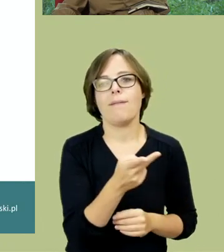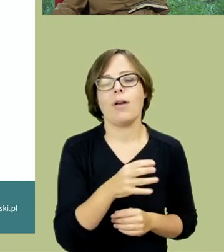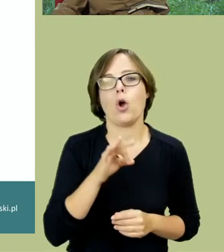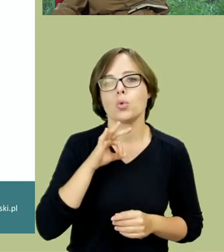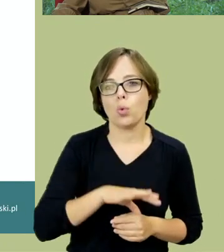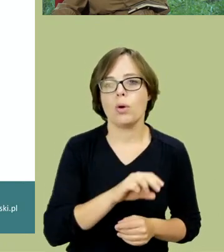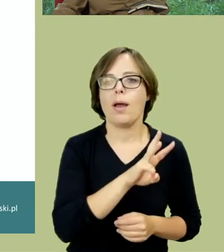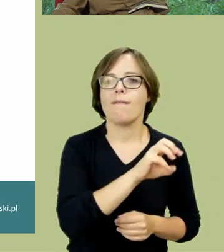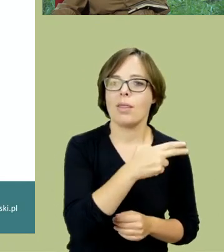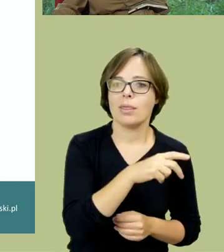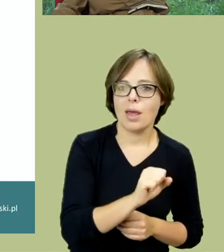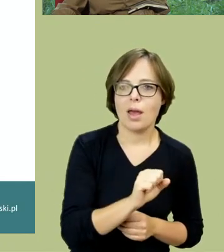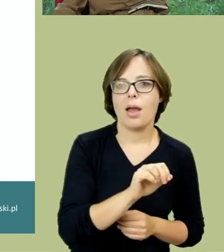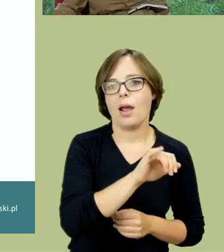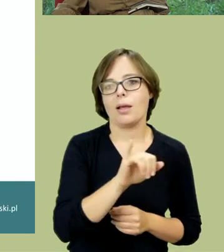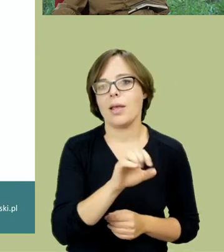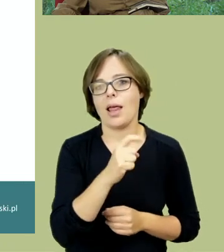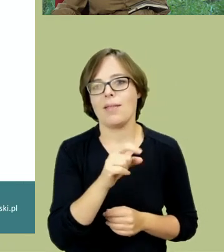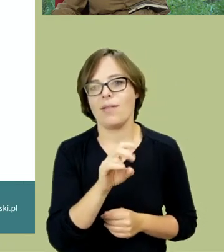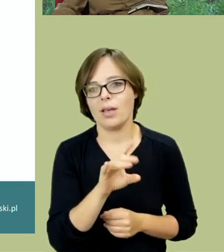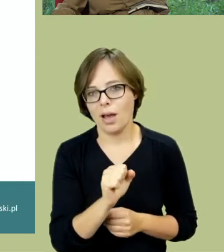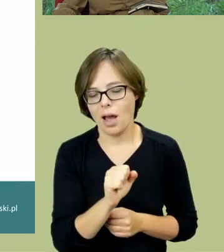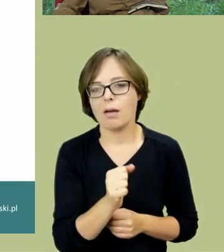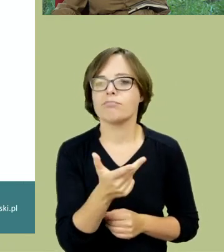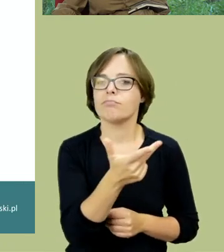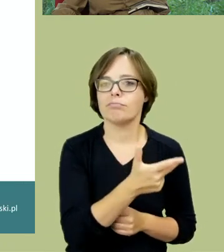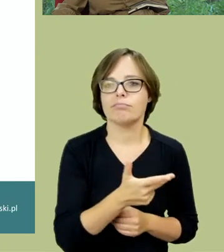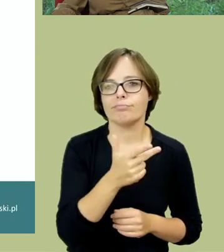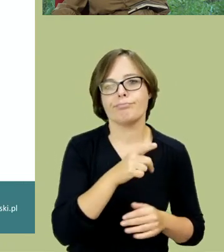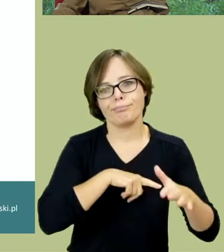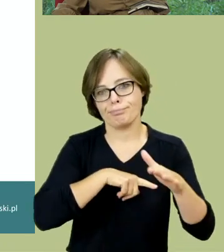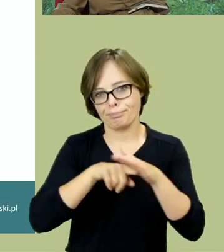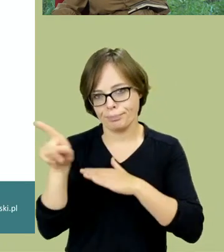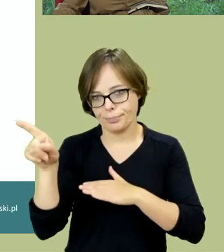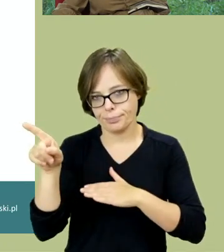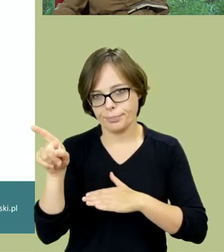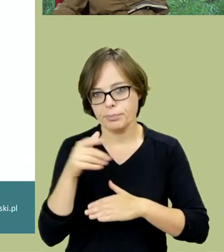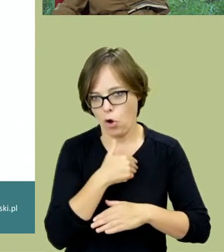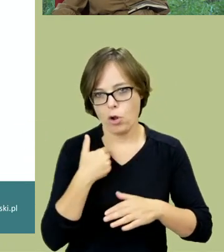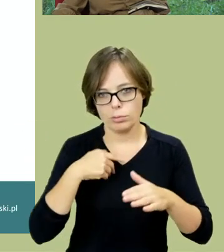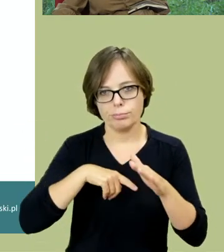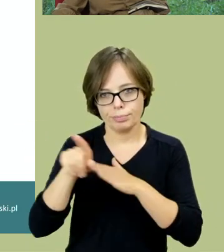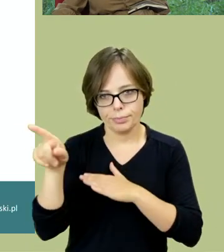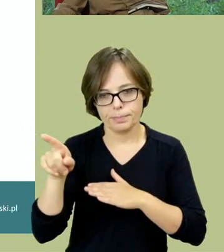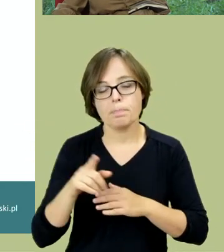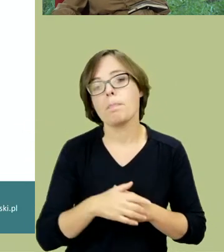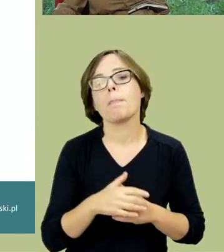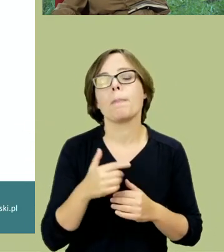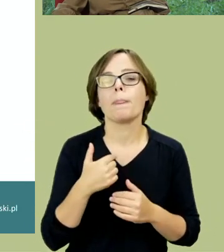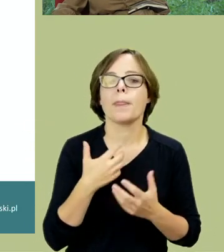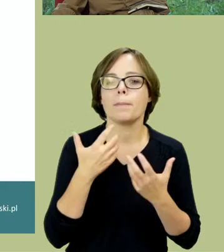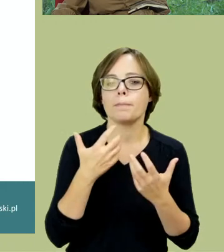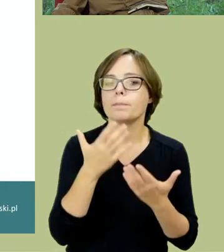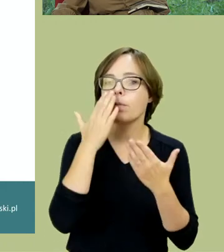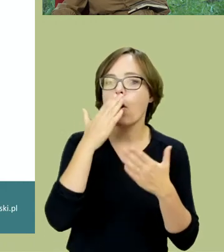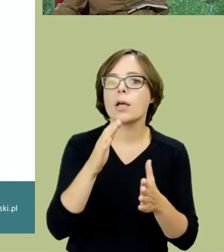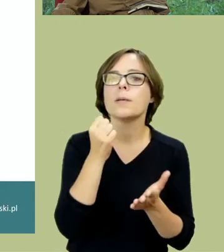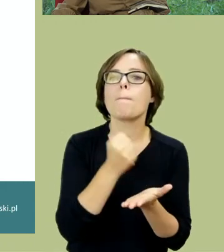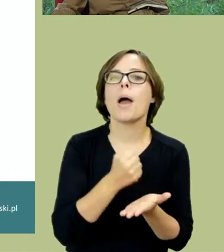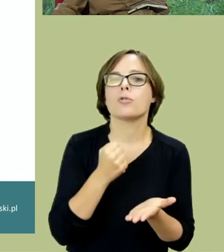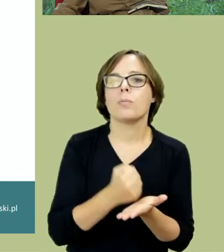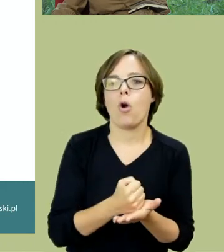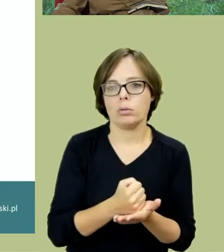Wandą i Jadwigą udają się na emigrację. I tutaj chciałam pokazać Państwu paszport